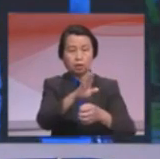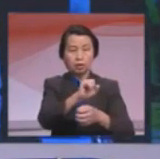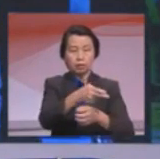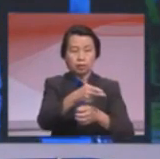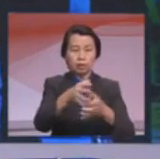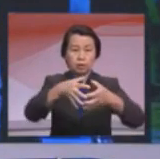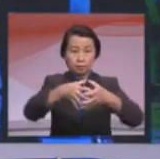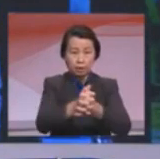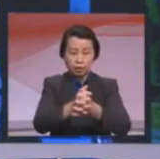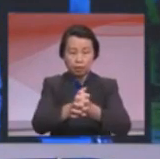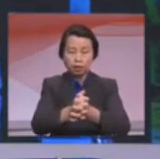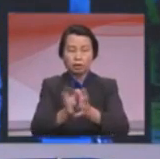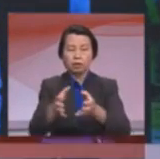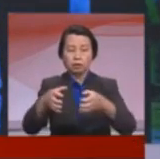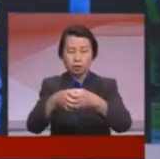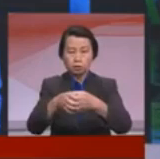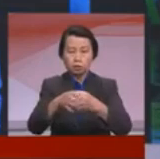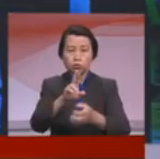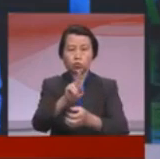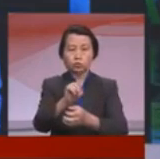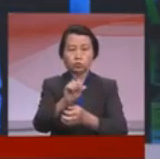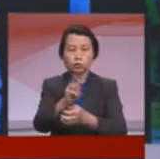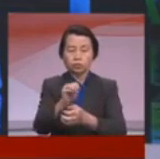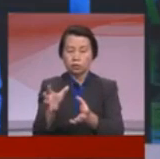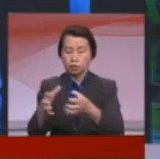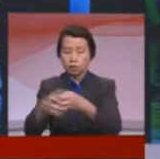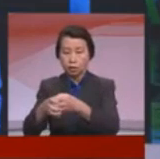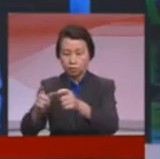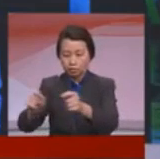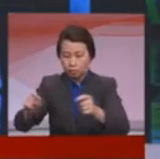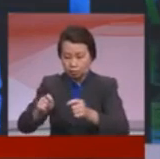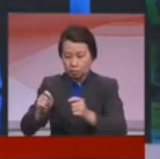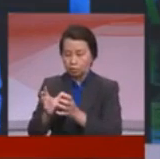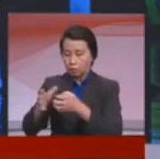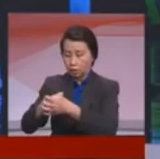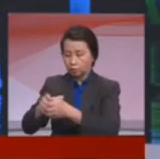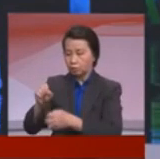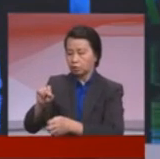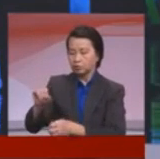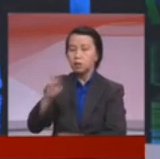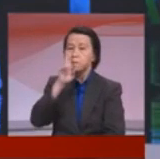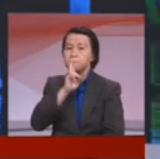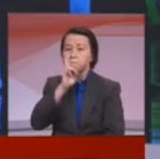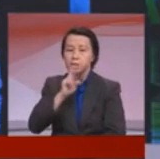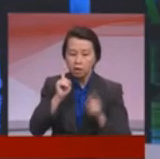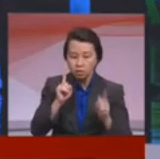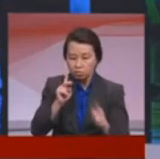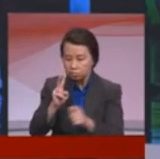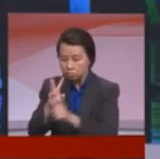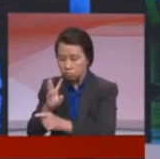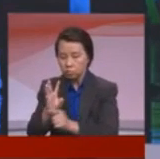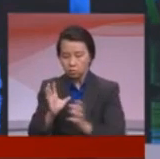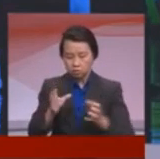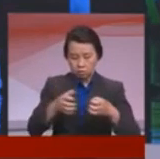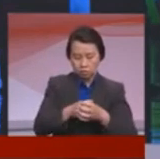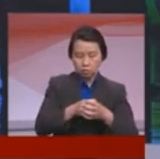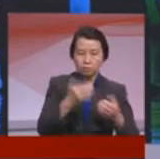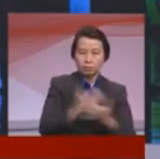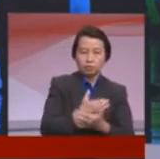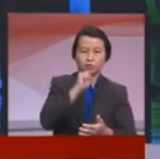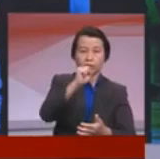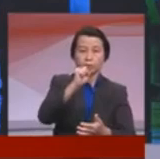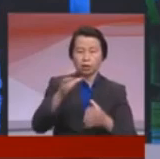Manggis, kluster Utama, kluster Tasik dan kluster Simera. Manakala masing-masing satu kluster baharu di Sabah dan